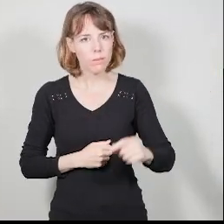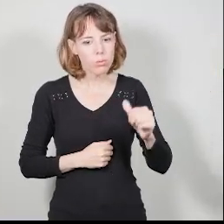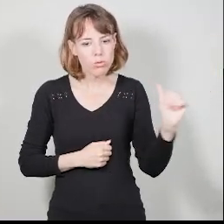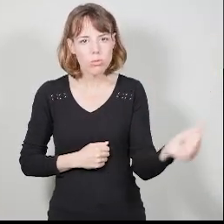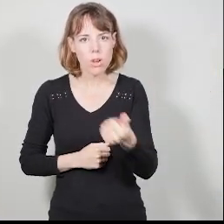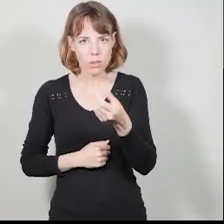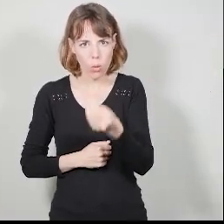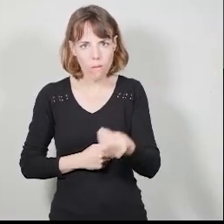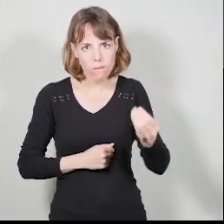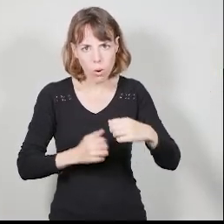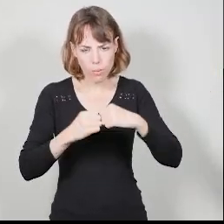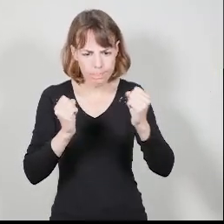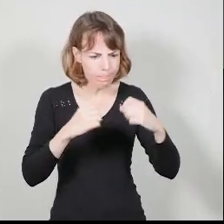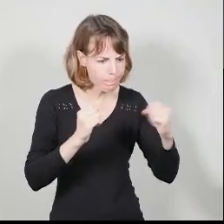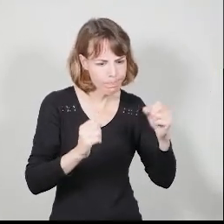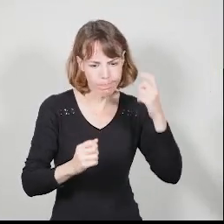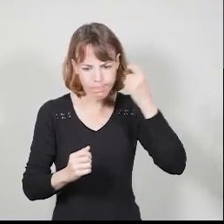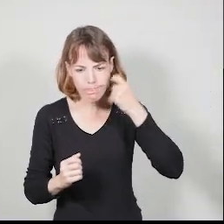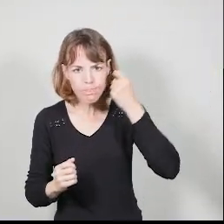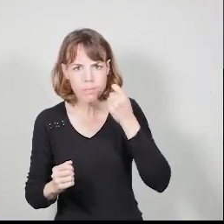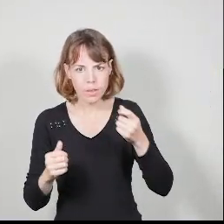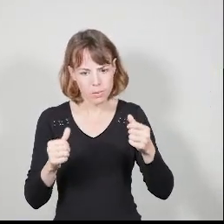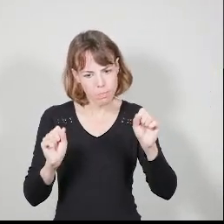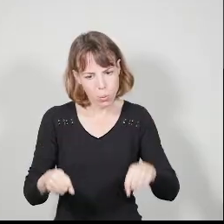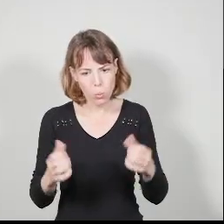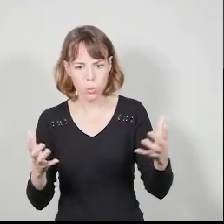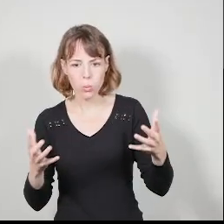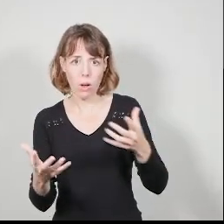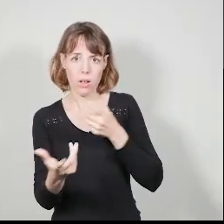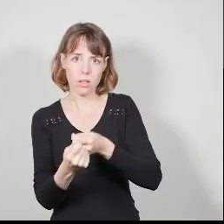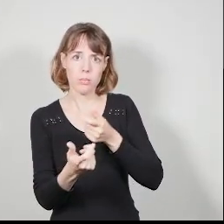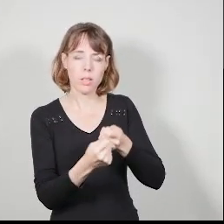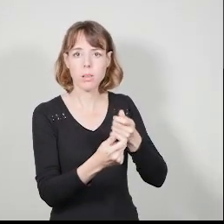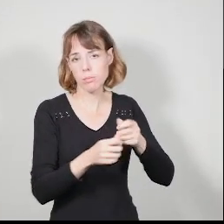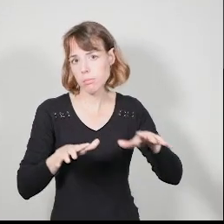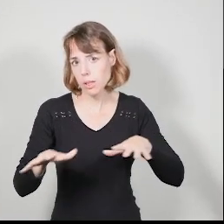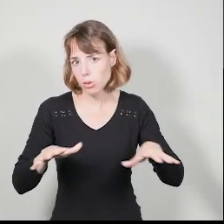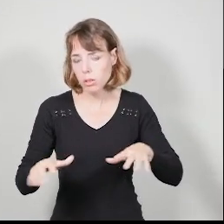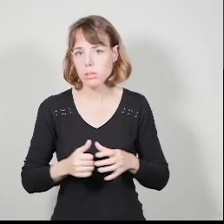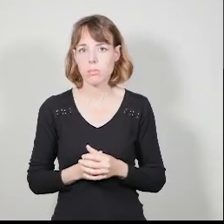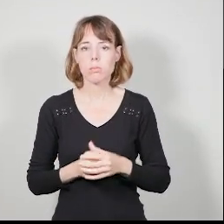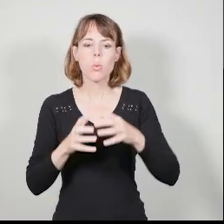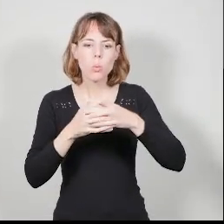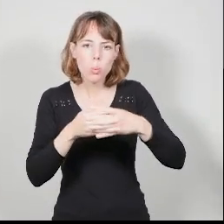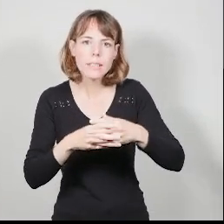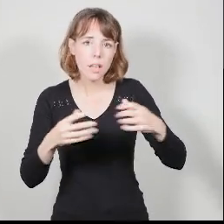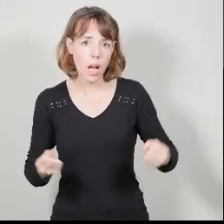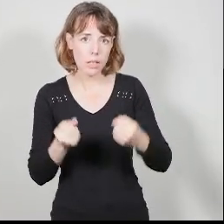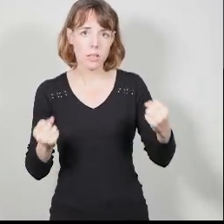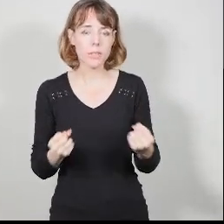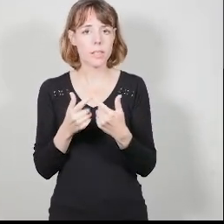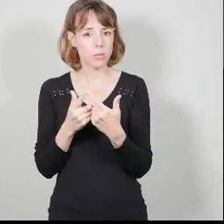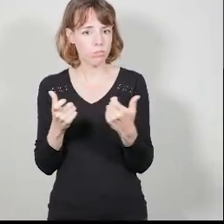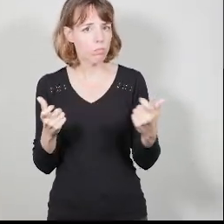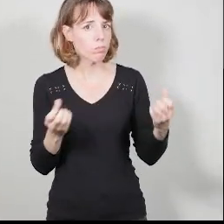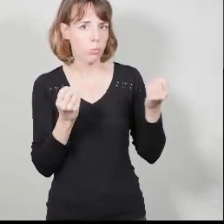pouvoir adapter ces méthodes, de pouvoir leur proposer des activités variées, éducatives et de loisirs, de prendre le temps au quotidien